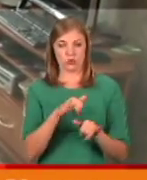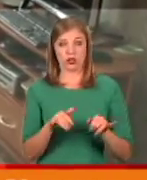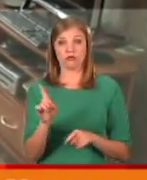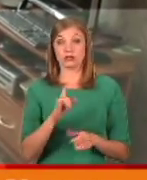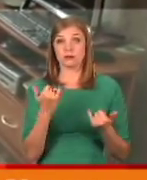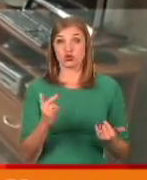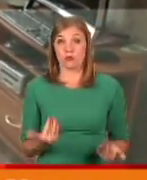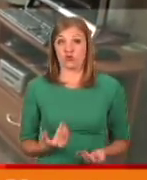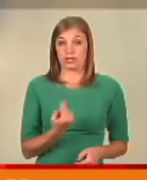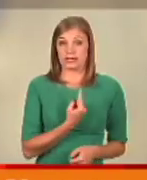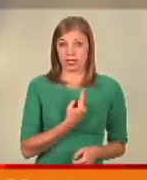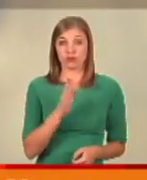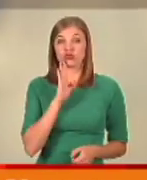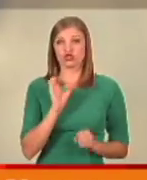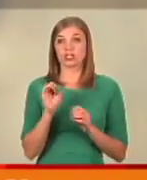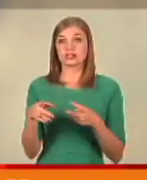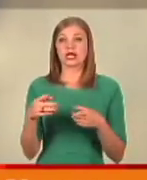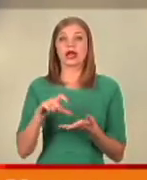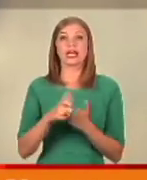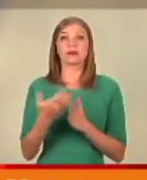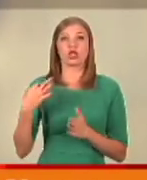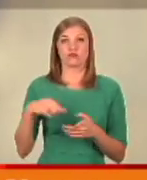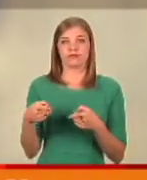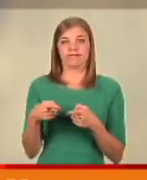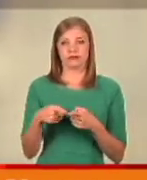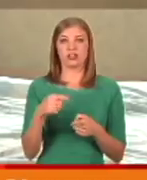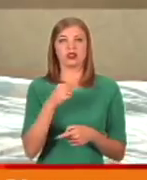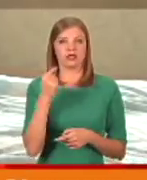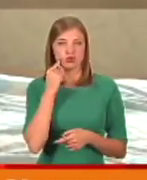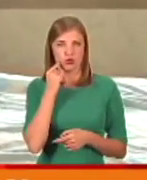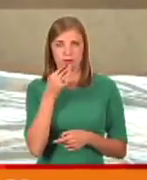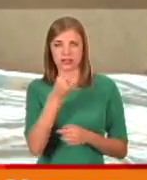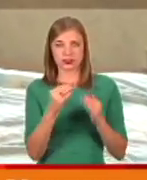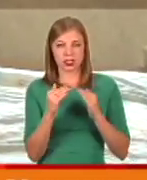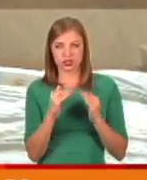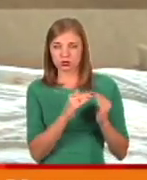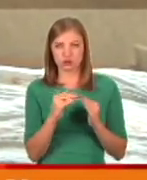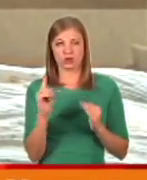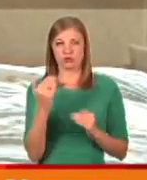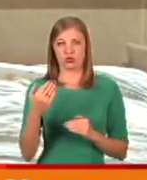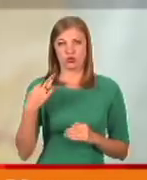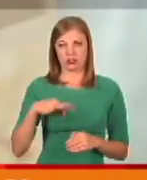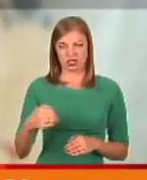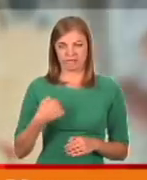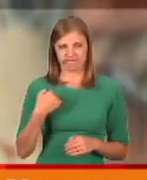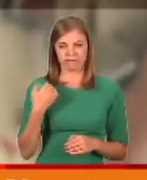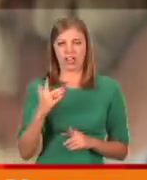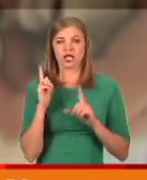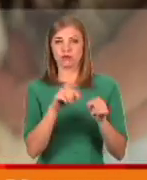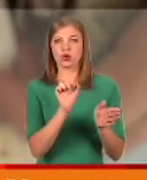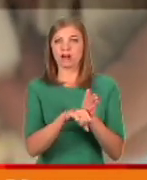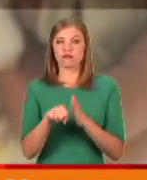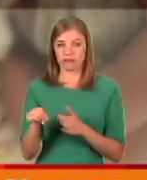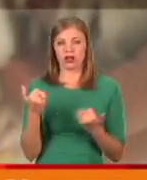аби прожити самій, жінка здає кімнату сина. І досі соромиться сказати сусідам, що її син – найманець, який поїхав вбивати і